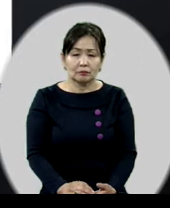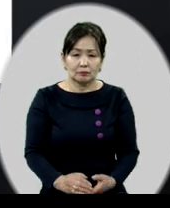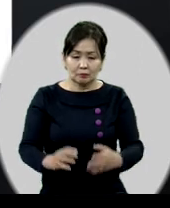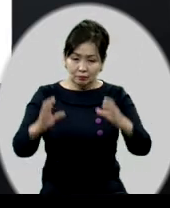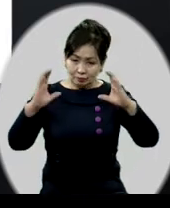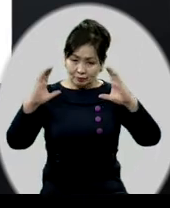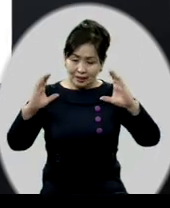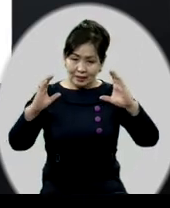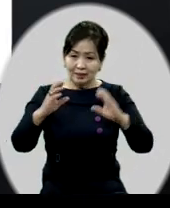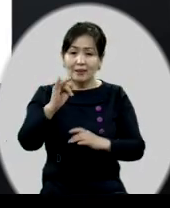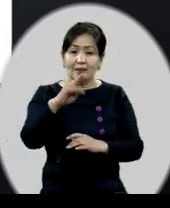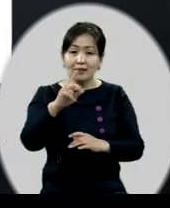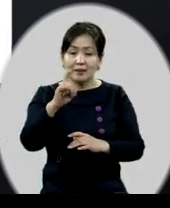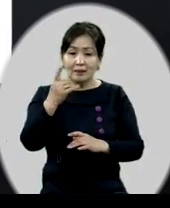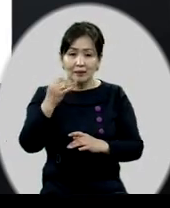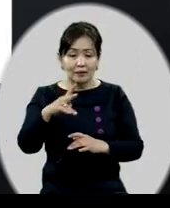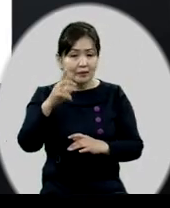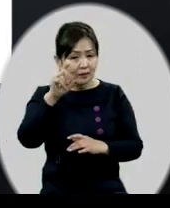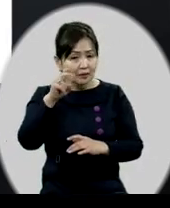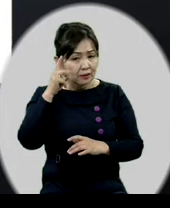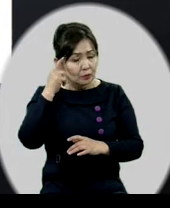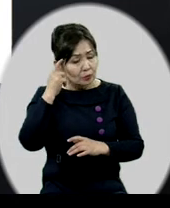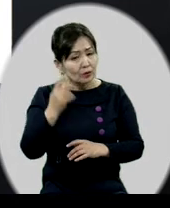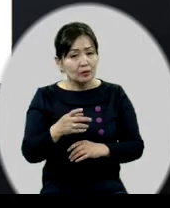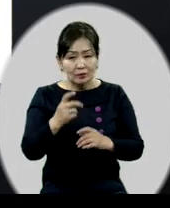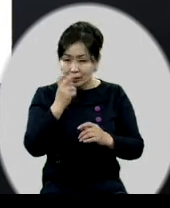Хаалттай илэрхийллийг бодцгоё. Ажиглаарай.